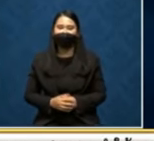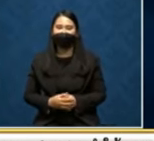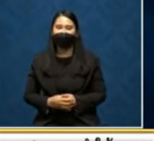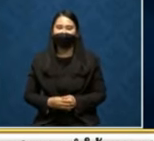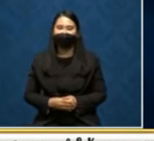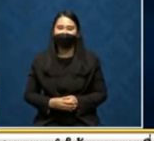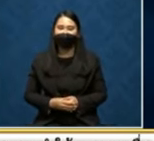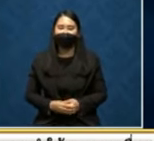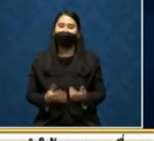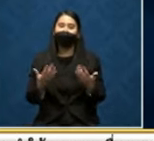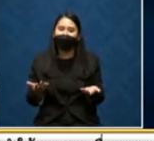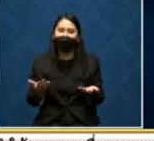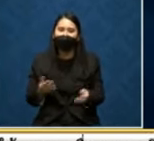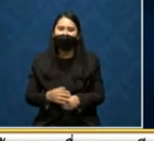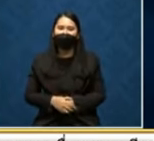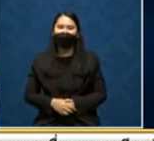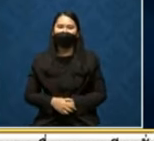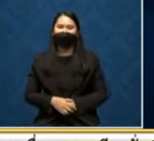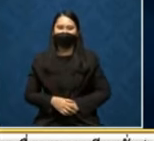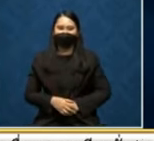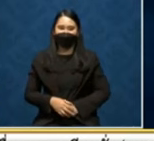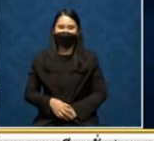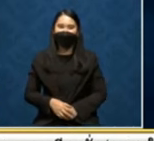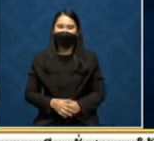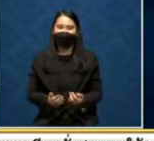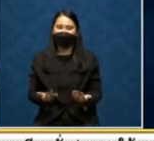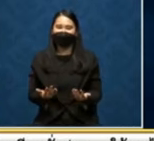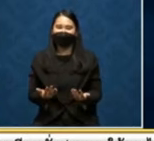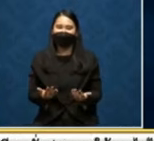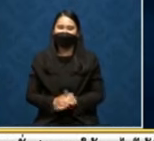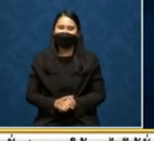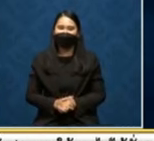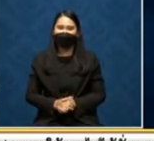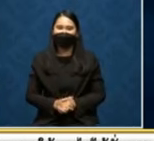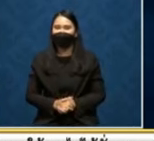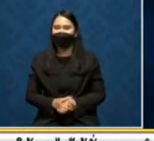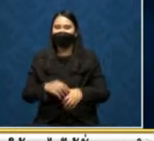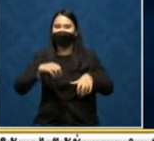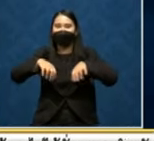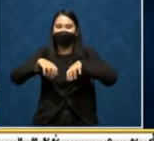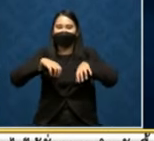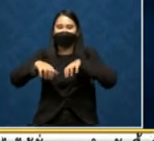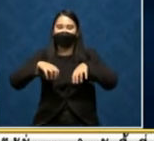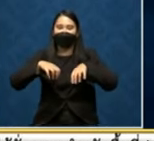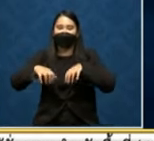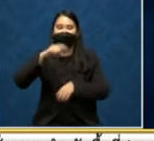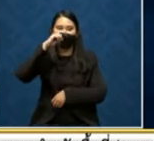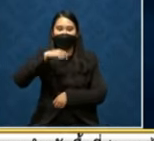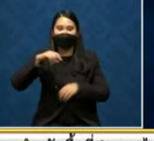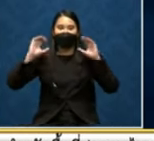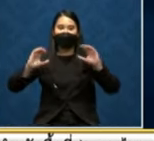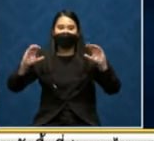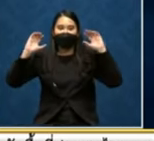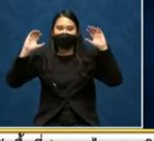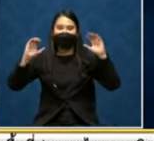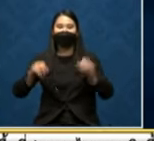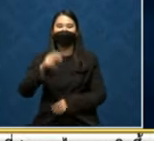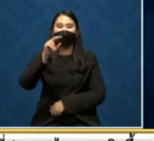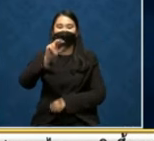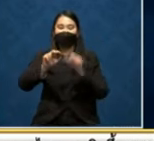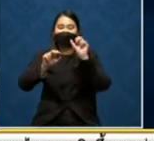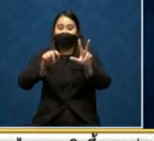นี่มันคืออะไรครับท่านประธานนี่มันคือการบริหารราชการแผ่นดินในรัฐบาลยุค 3ปอ